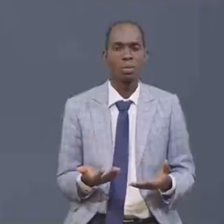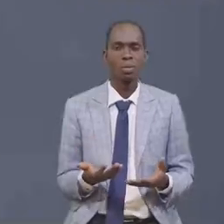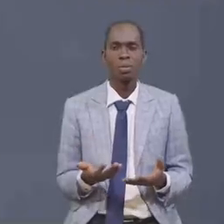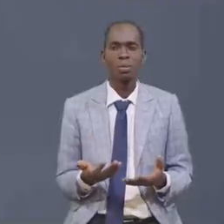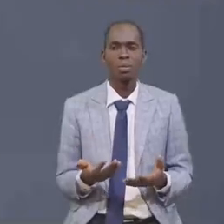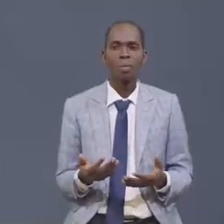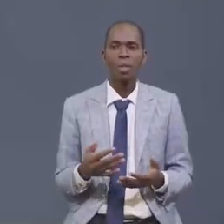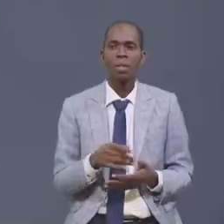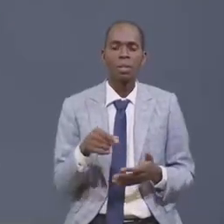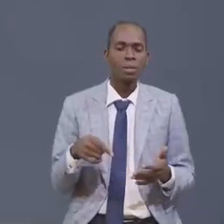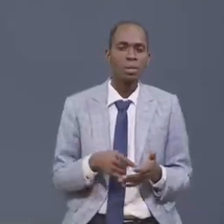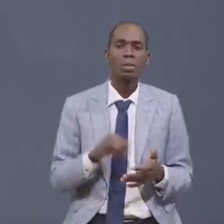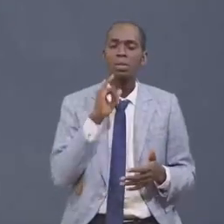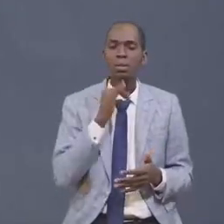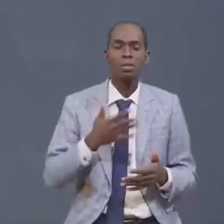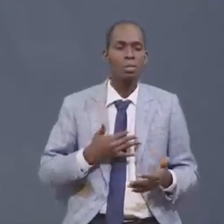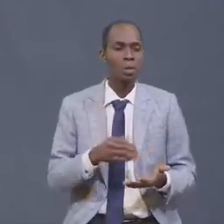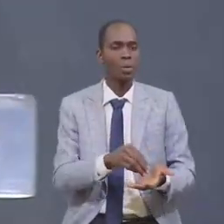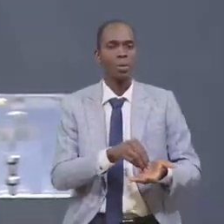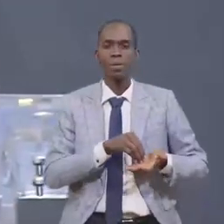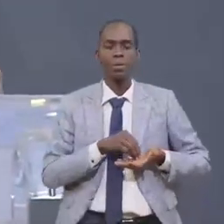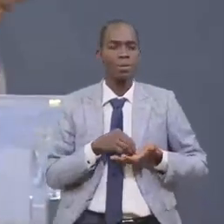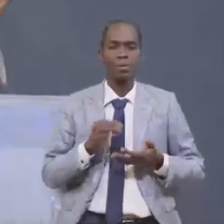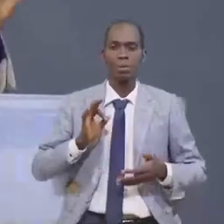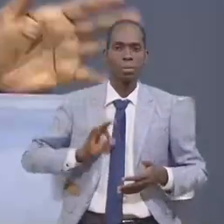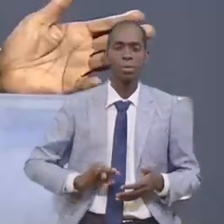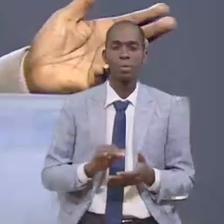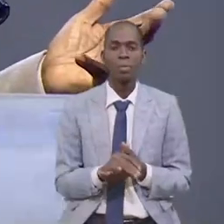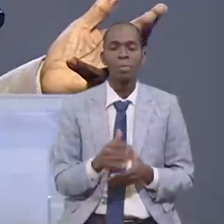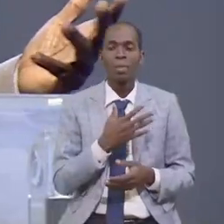Ça, c'est mon droit.